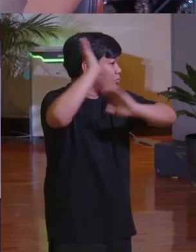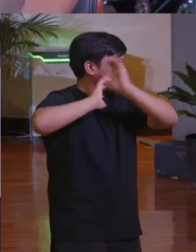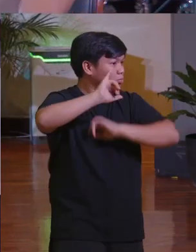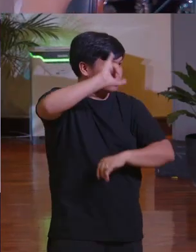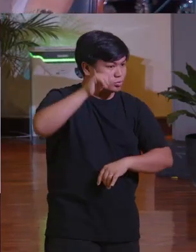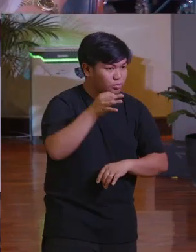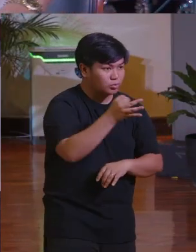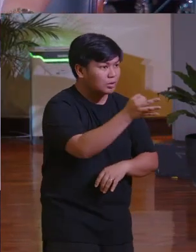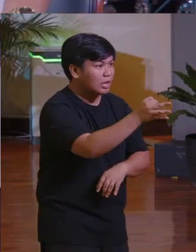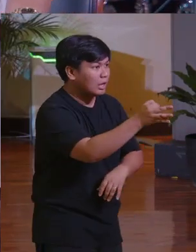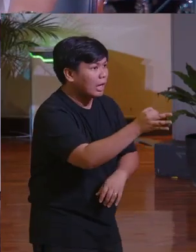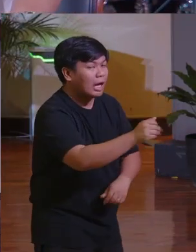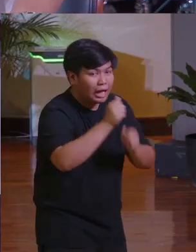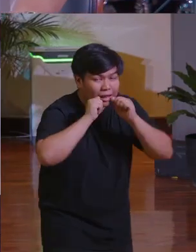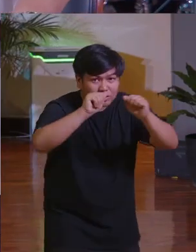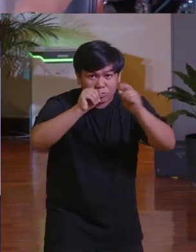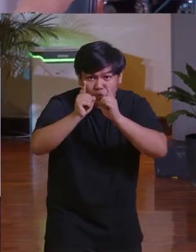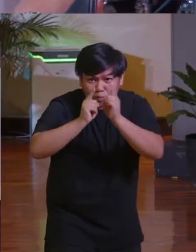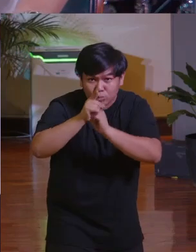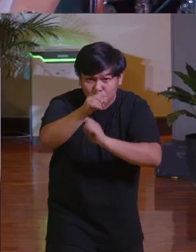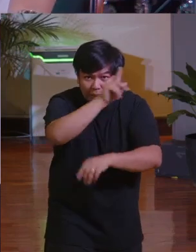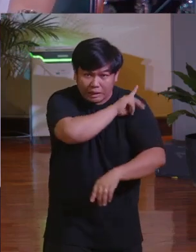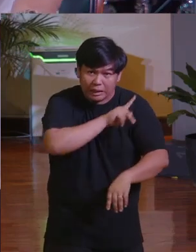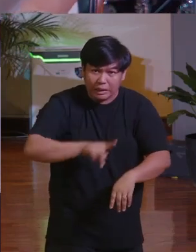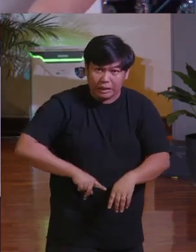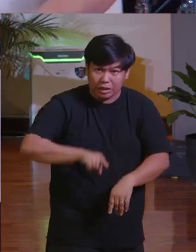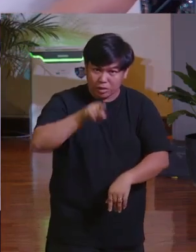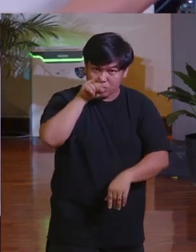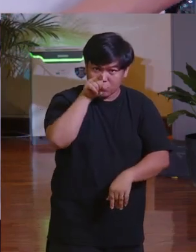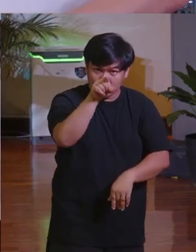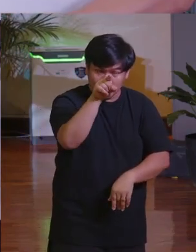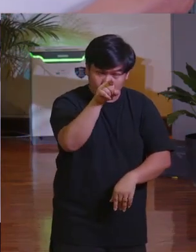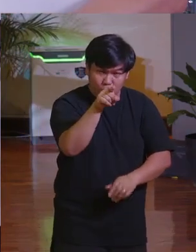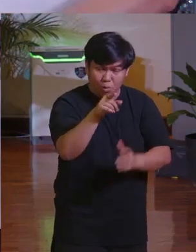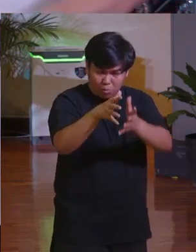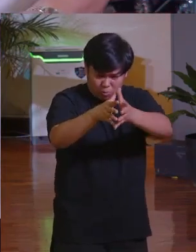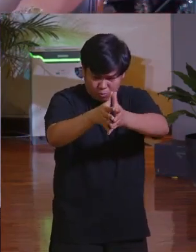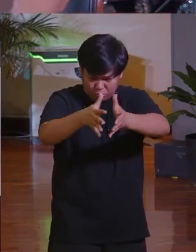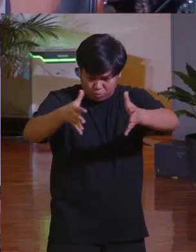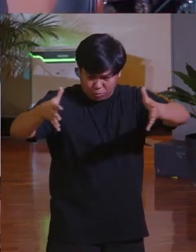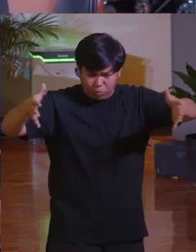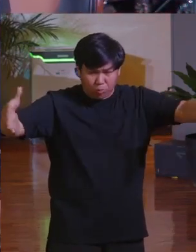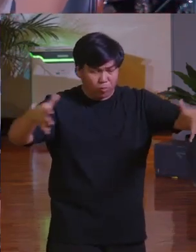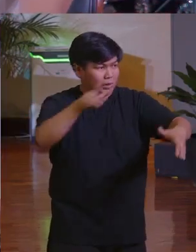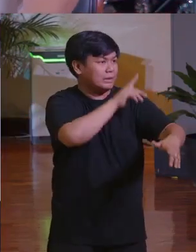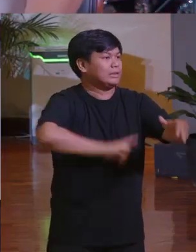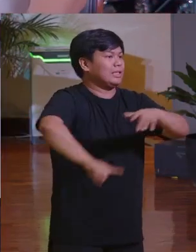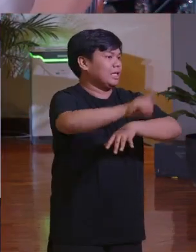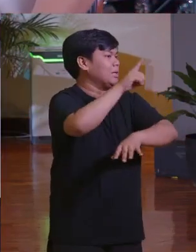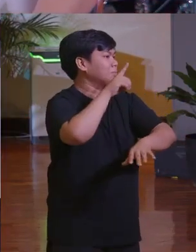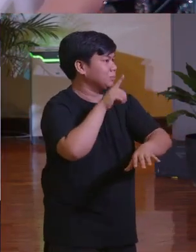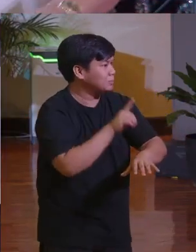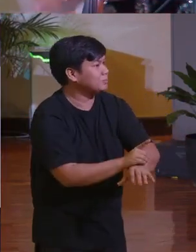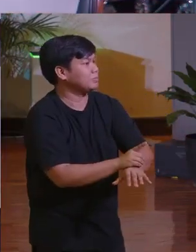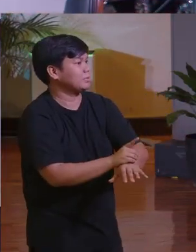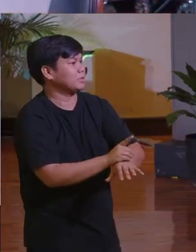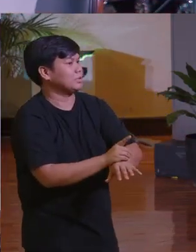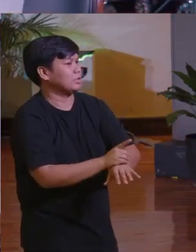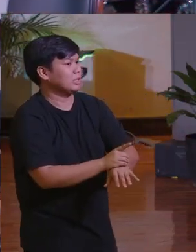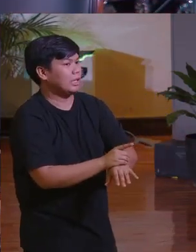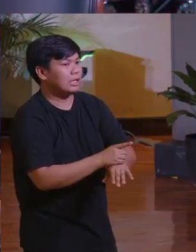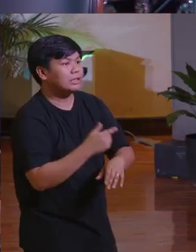Amittai. Oh, isang recorded na historical na hari ng Israel